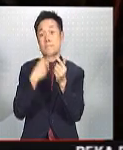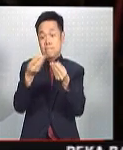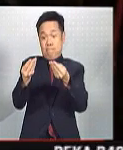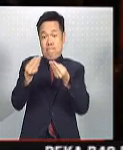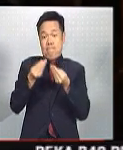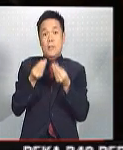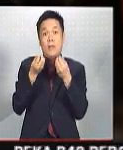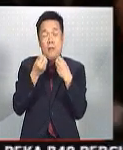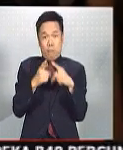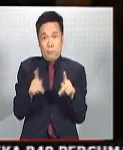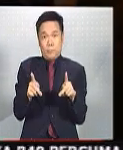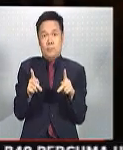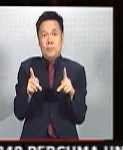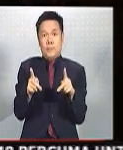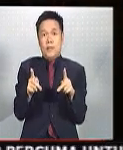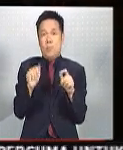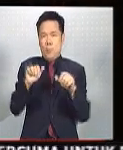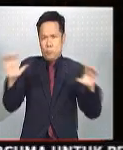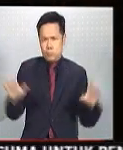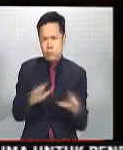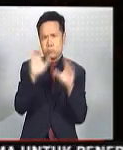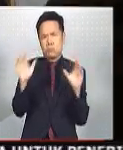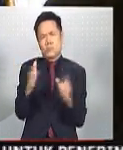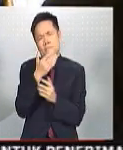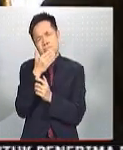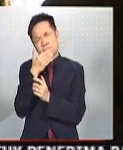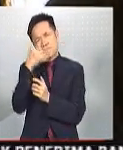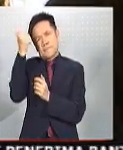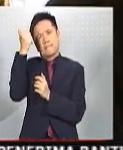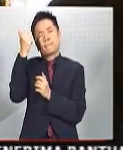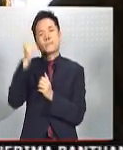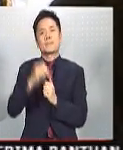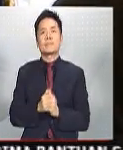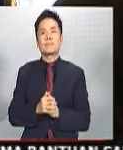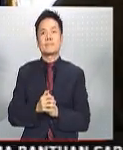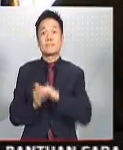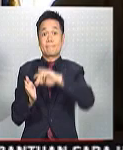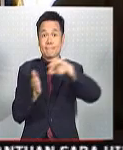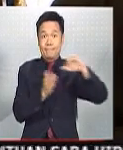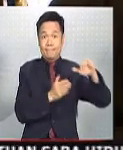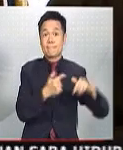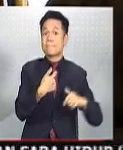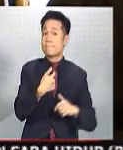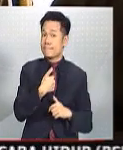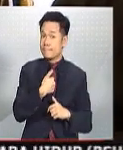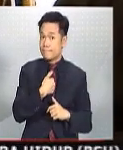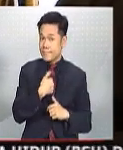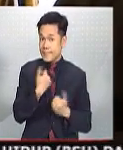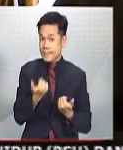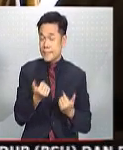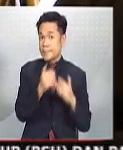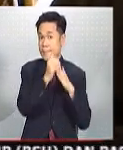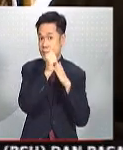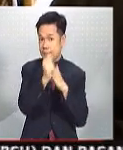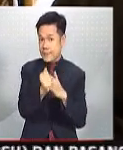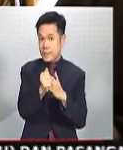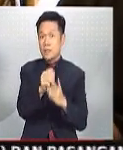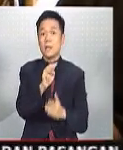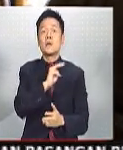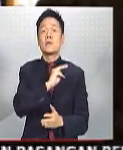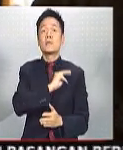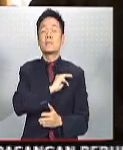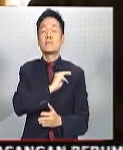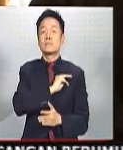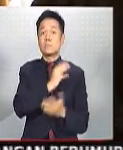diberi kesempatan untuk melakukan yang terbaik. Yang saya ketuai adalah kementerian yang